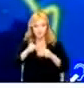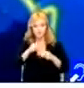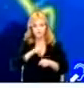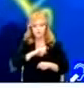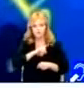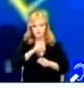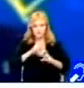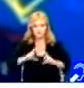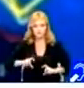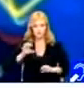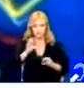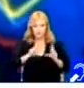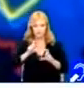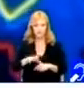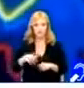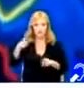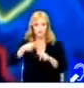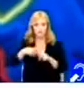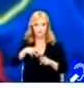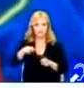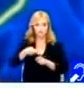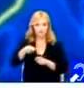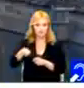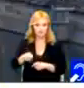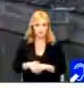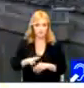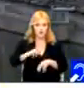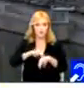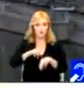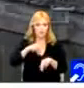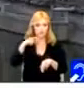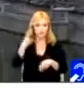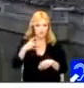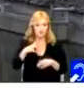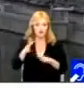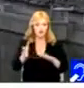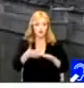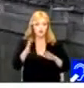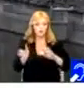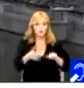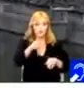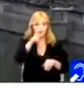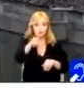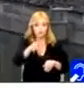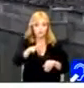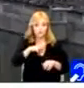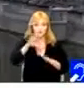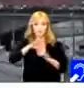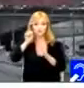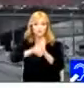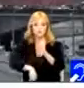moarte violentă, respectiv răni provocate de cuțit. Poliția din Rusia a găsit cele două cadavre abia după o lună de la producerea crimei, corpurile